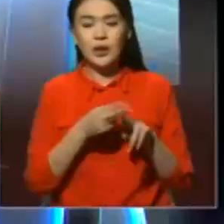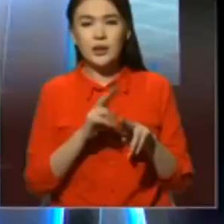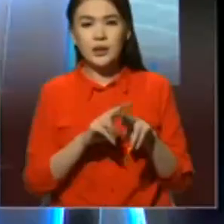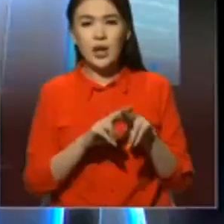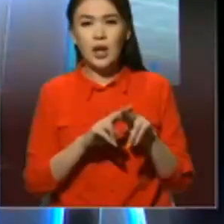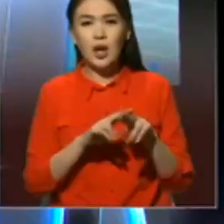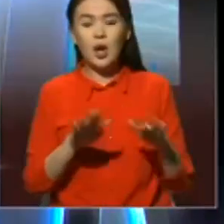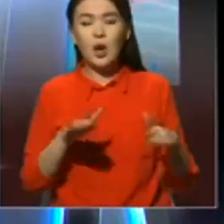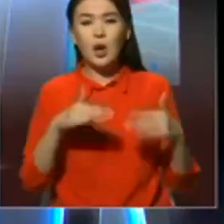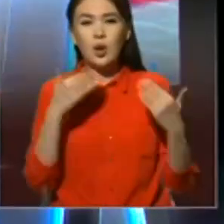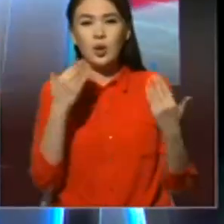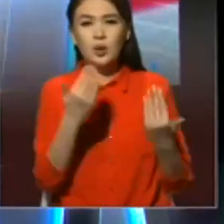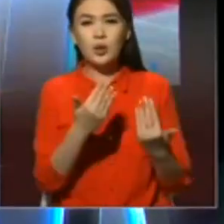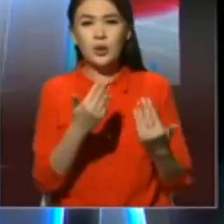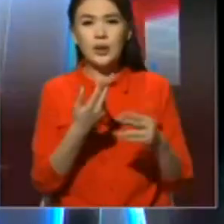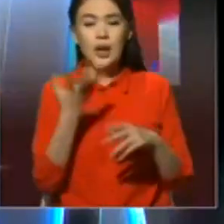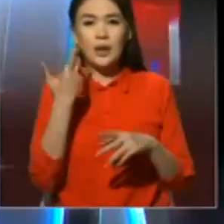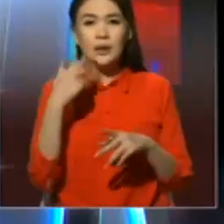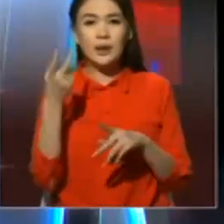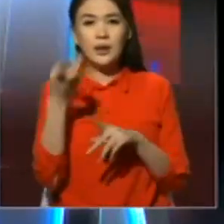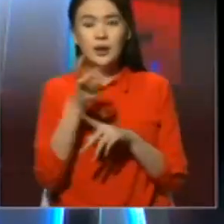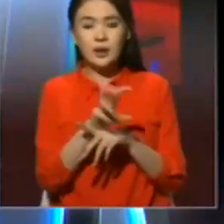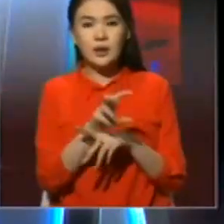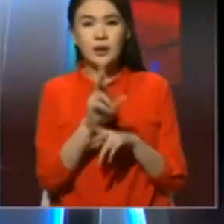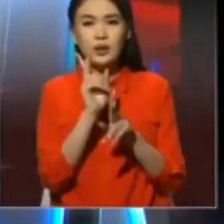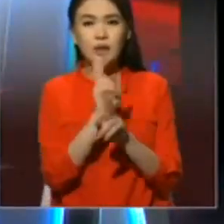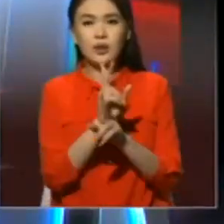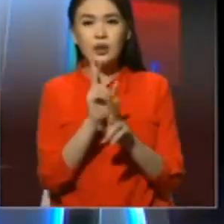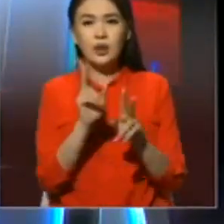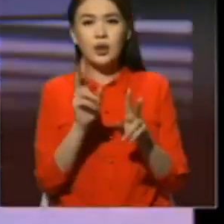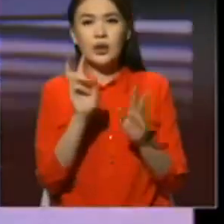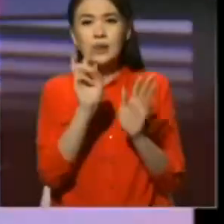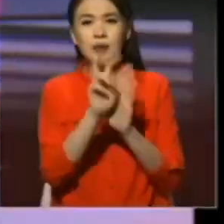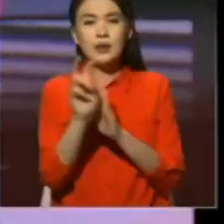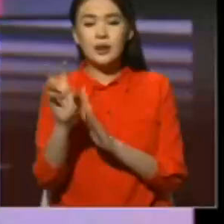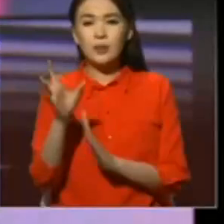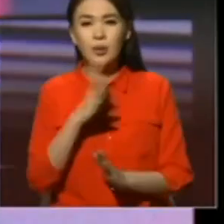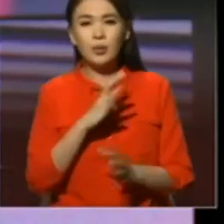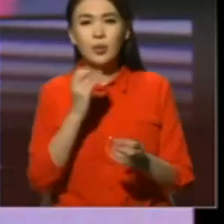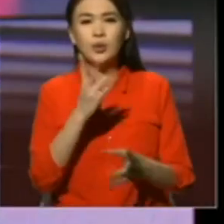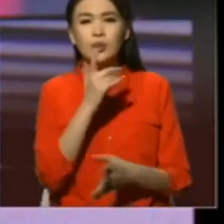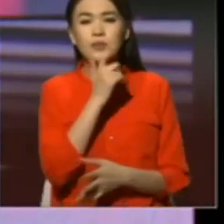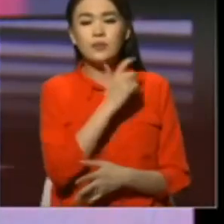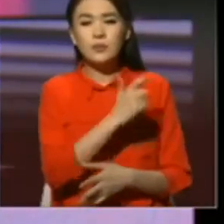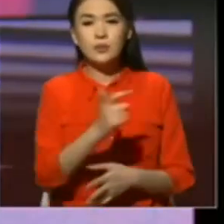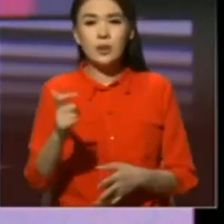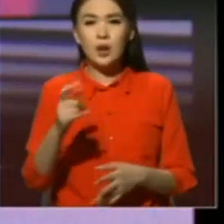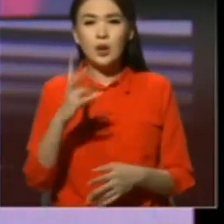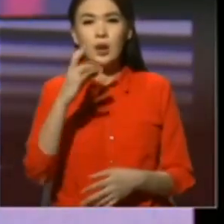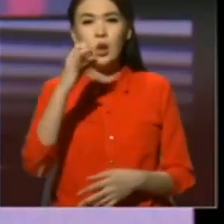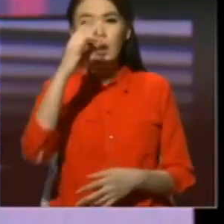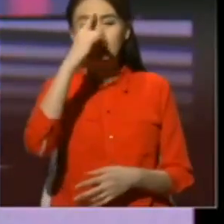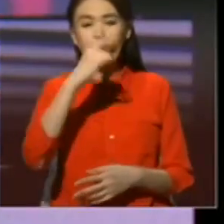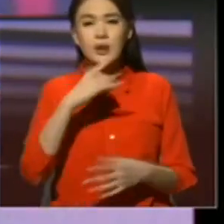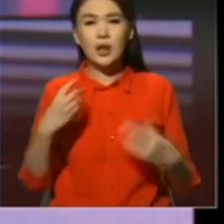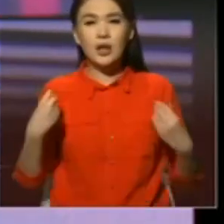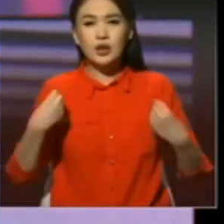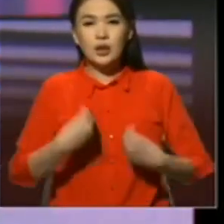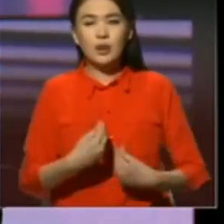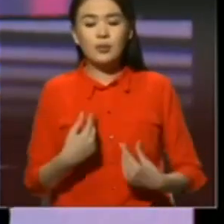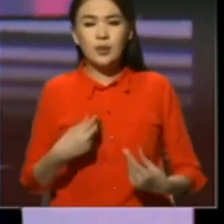мынау келгенде ешкім еш шаңыраққа кірмейді, бірақ та келіп көріп өтеді. Сол кезде біз қазақтың шапанын киіп